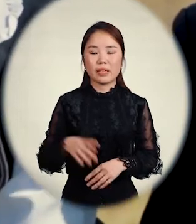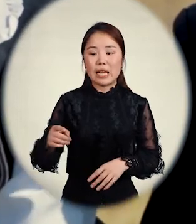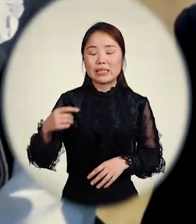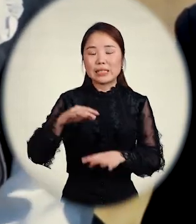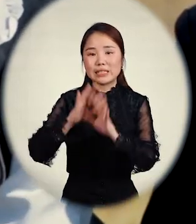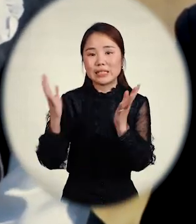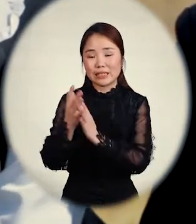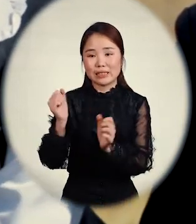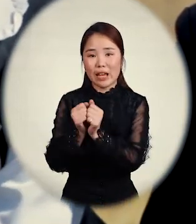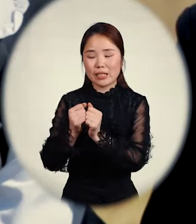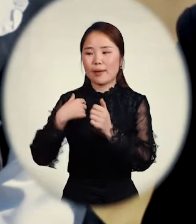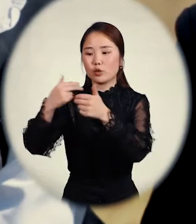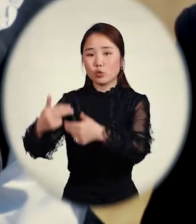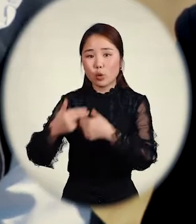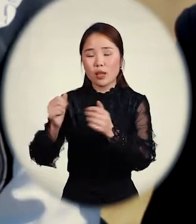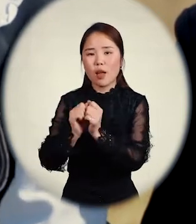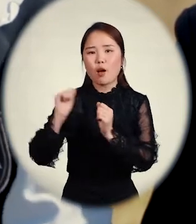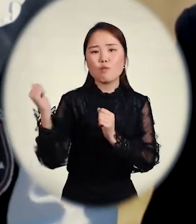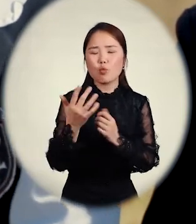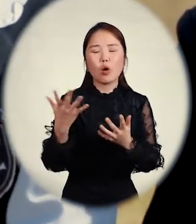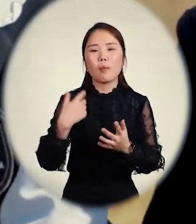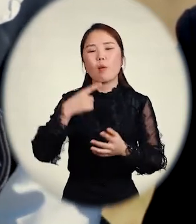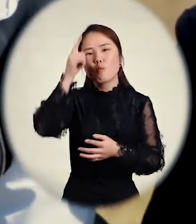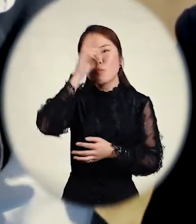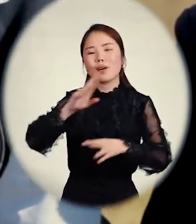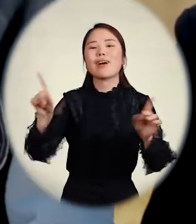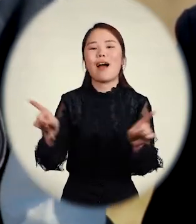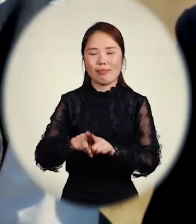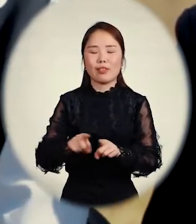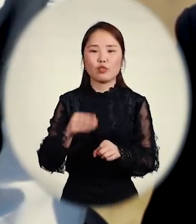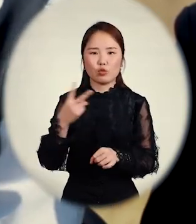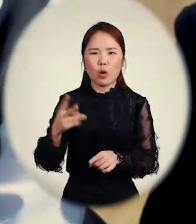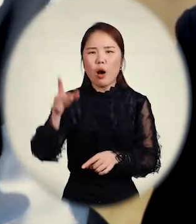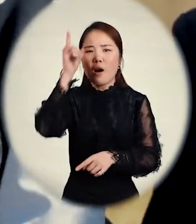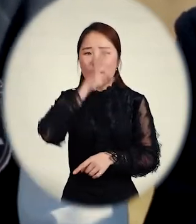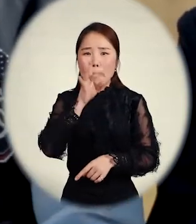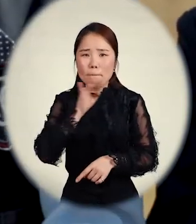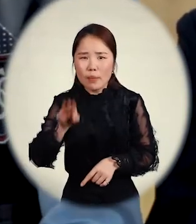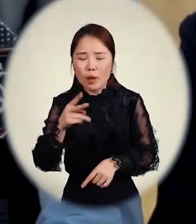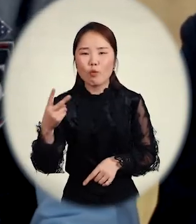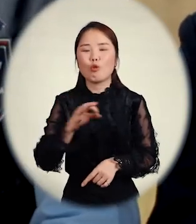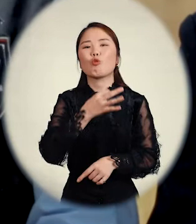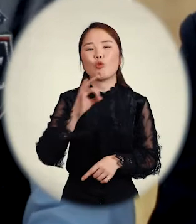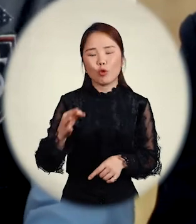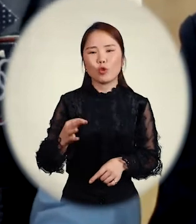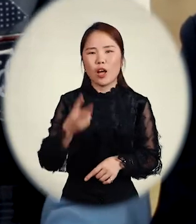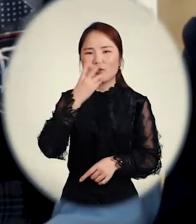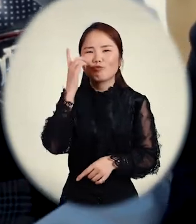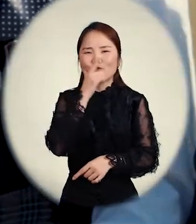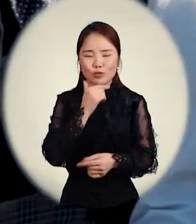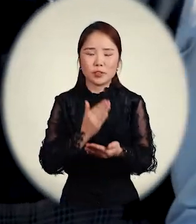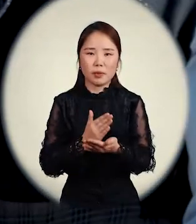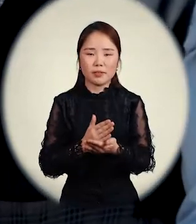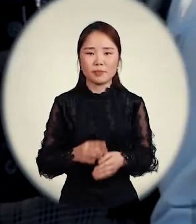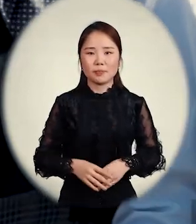Надад тусалсан найзуудтай миний бурхан шүү гэнэ. Бурхан шүү гэж хэлж байгаа юм уу? Оо, ямар үхий бай